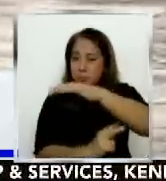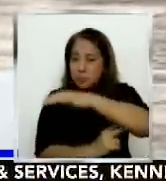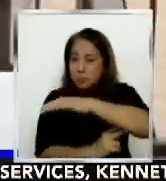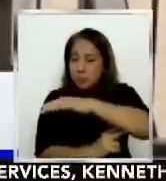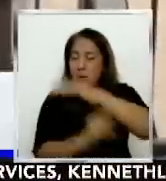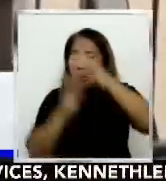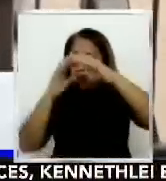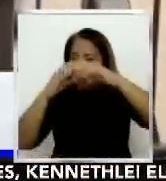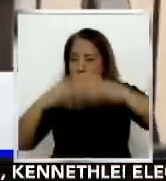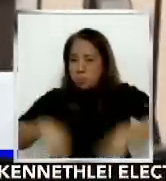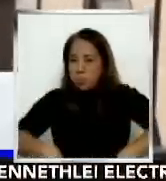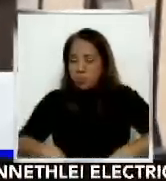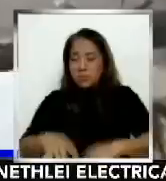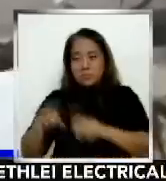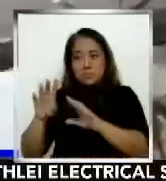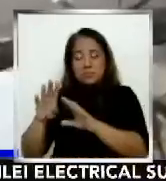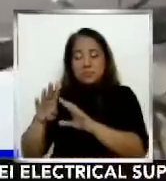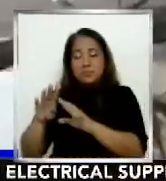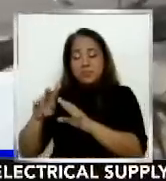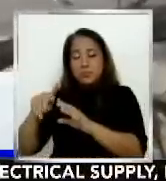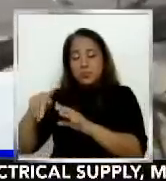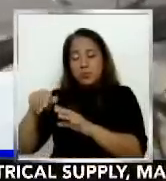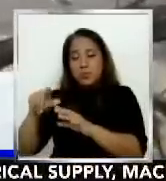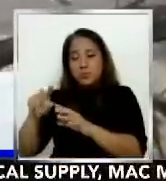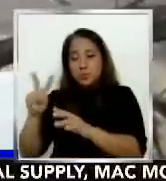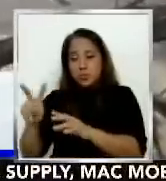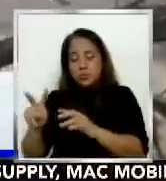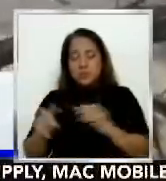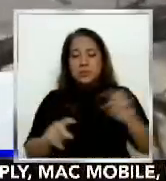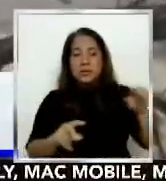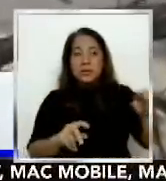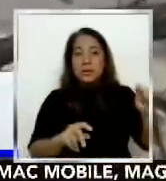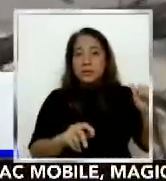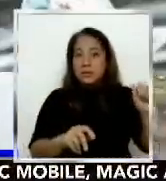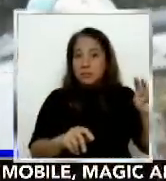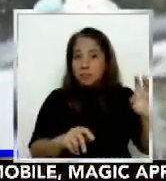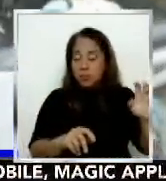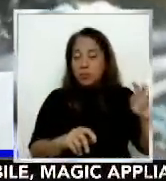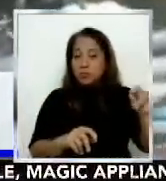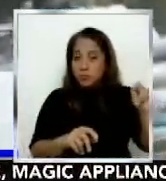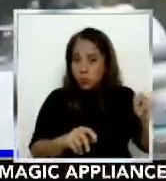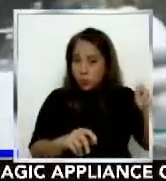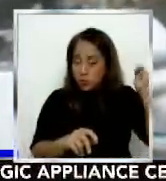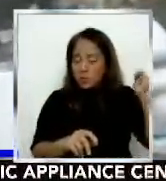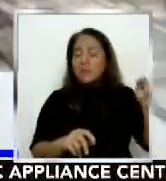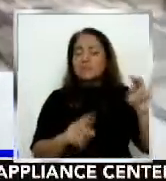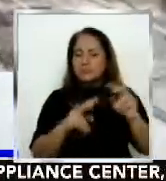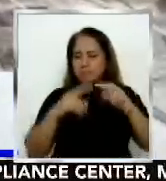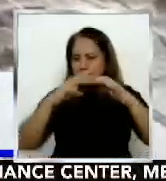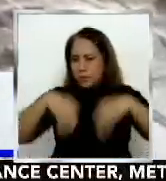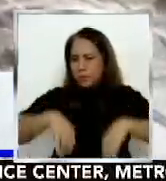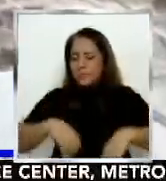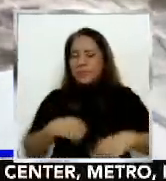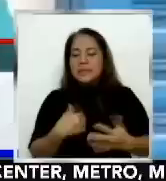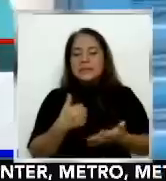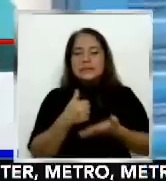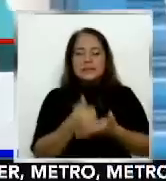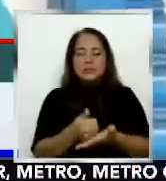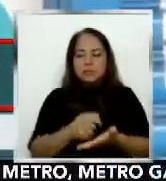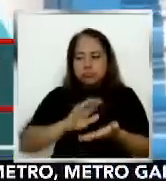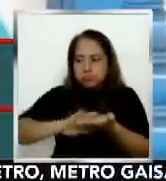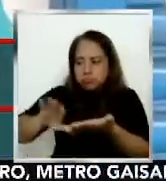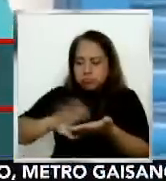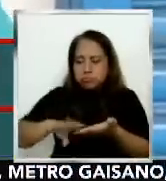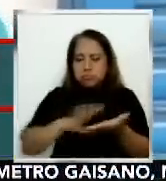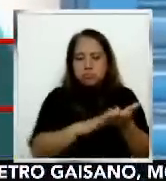2 at barangay Tabuk Norte. Tulong-tulong na ngayon ang mga residente sa paglilinis ng putik na iniwan ng baha.